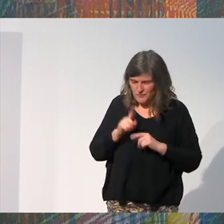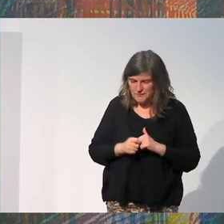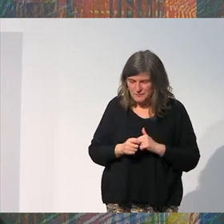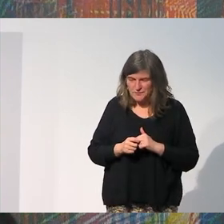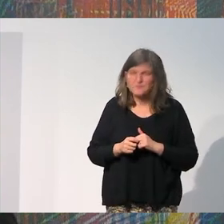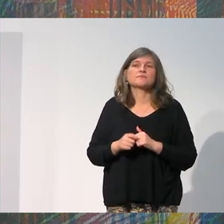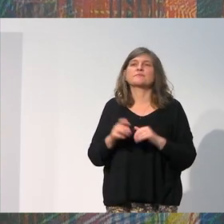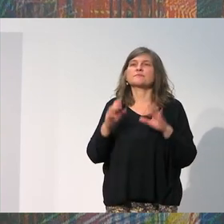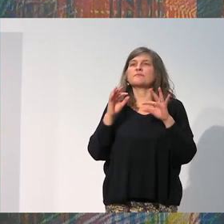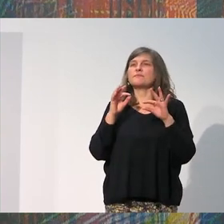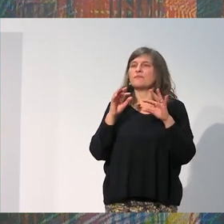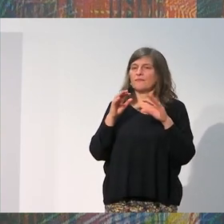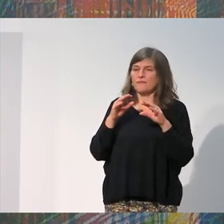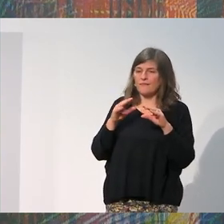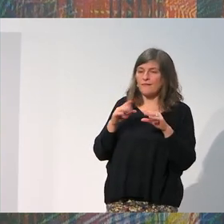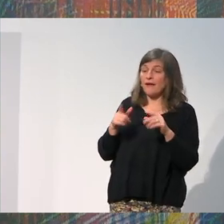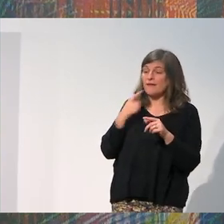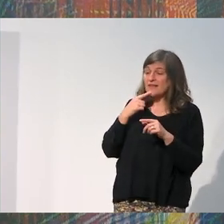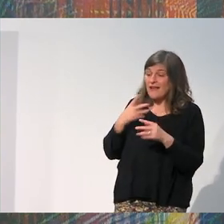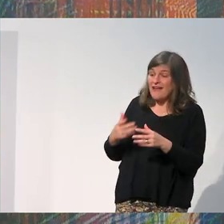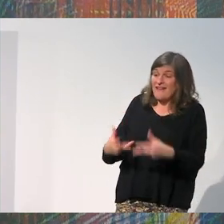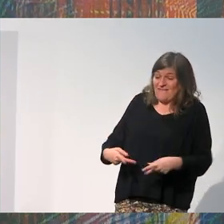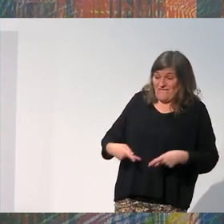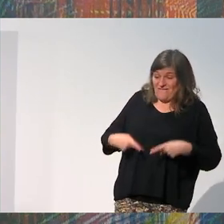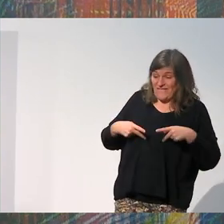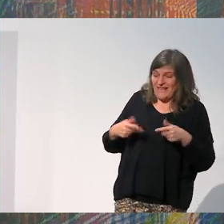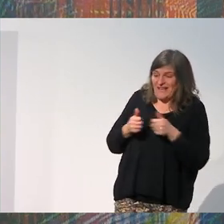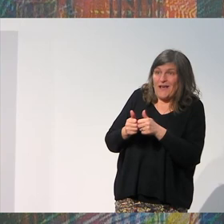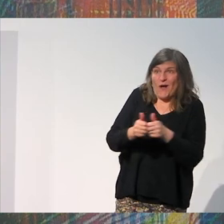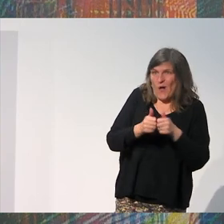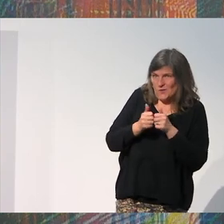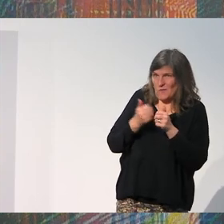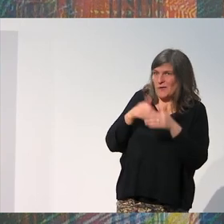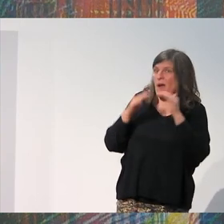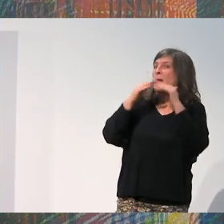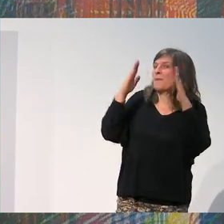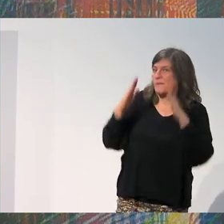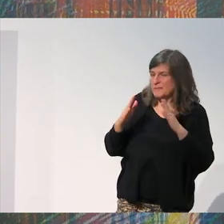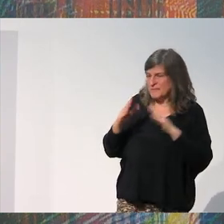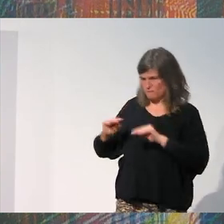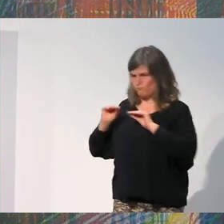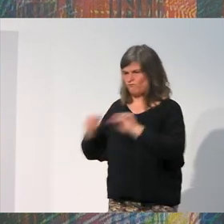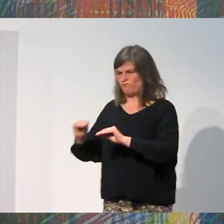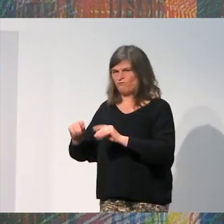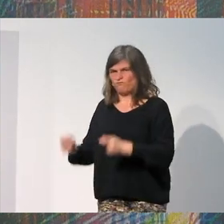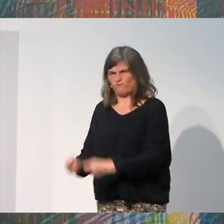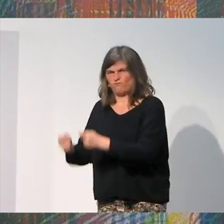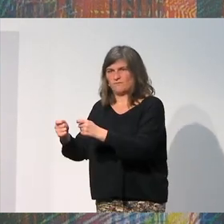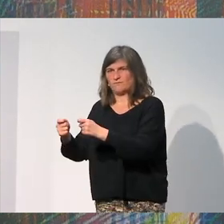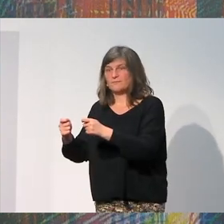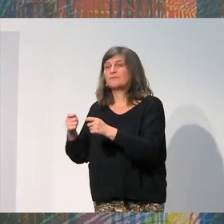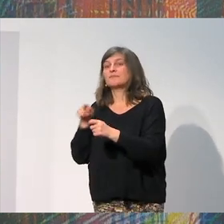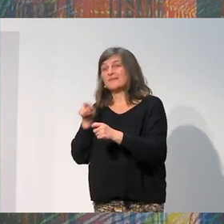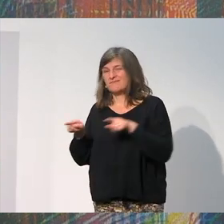peut-être faire la différence entre apprivoisement et domestication. C'est bien. La domestication, c'est un processus à travers lequel, qui est un peu